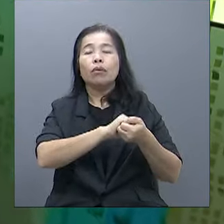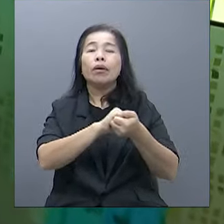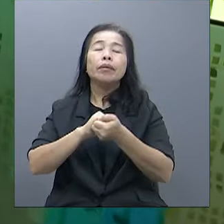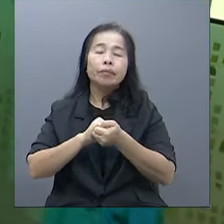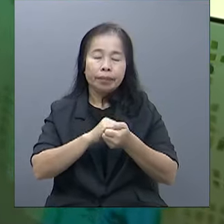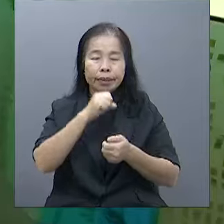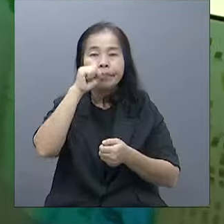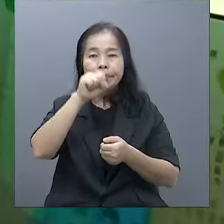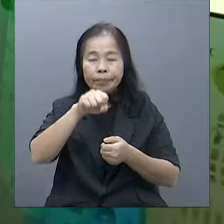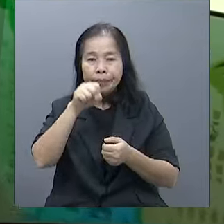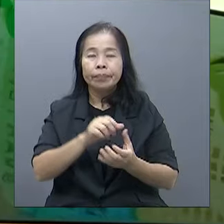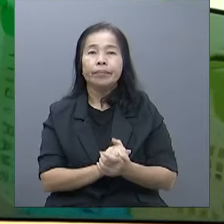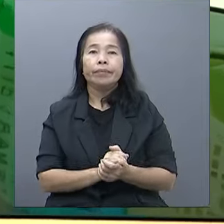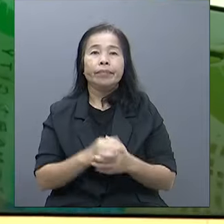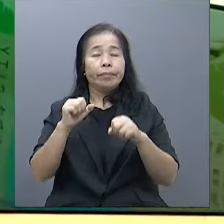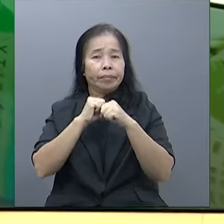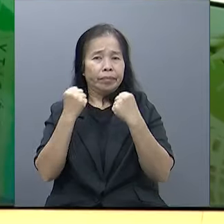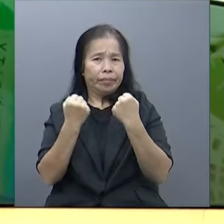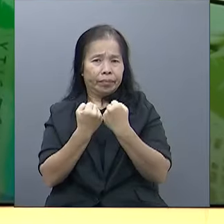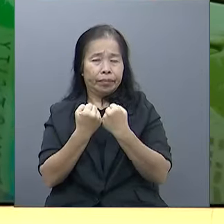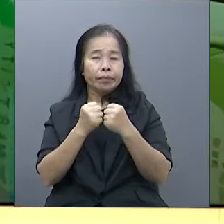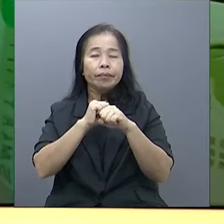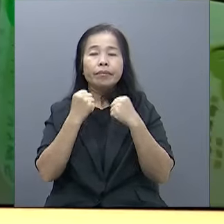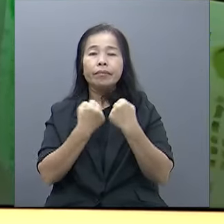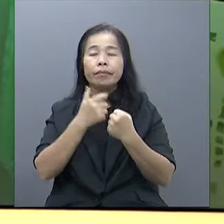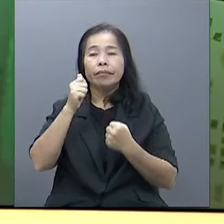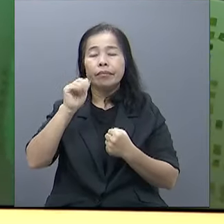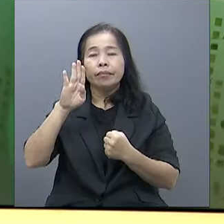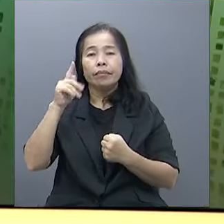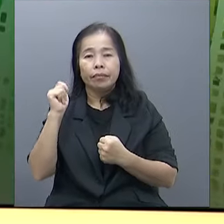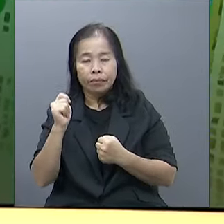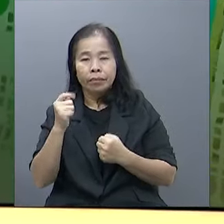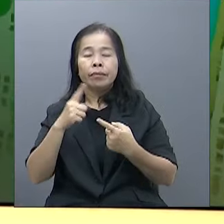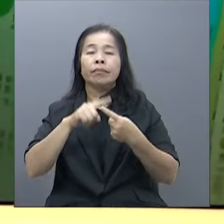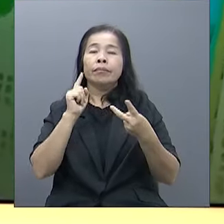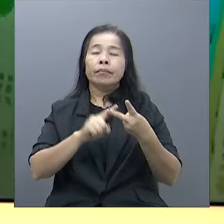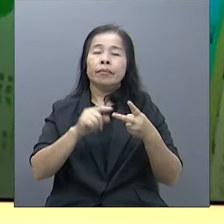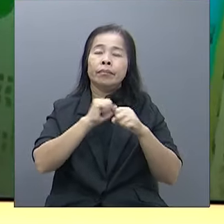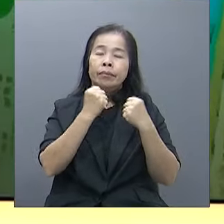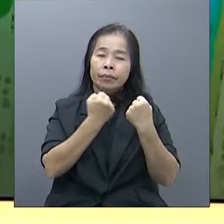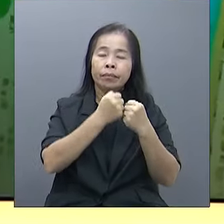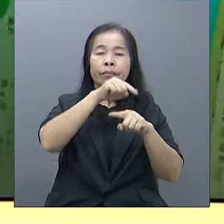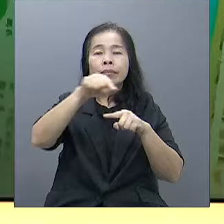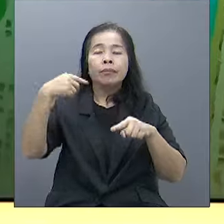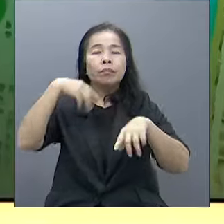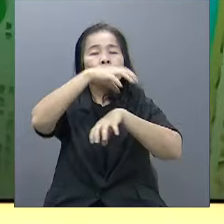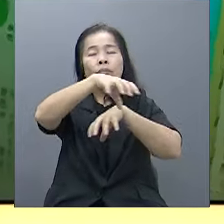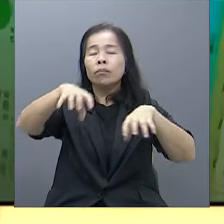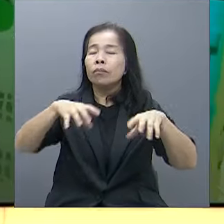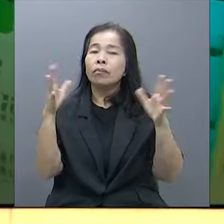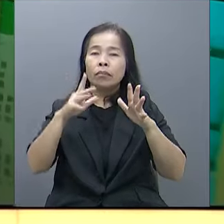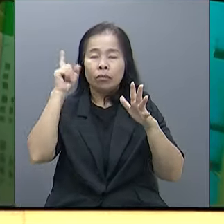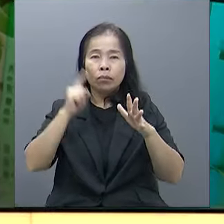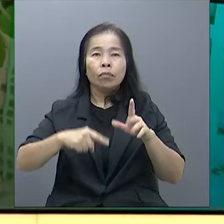าสามสมาคมใหญ่บวกกับคณะทำงานขับเคลื่อนสวัสดิการซึ่งเราไม่ใช่มีองค์กรเดียวเนา ะ หลายร้อยองค์กรเนี่ยบวก